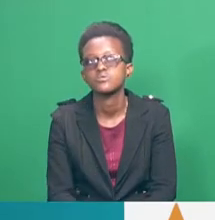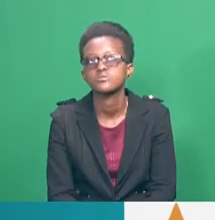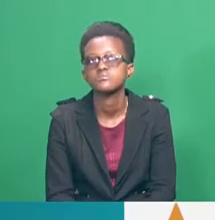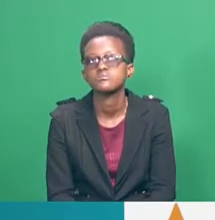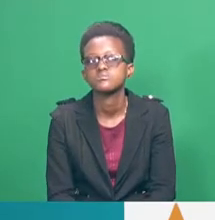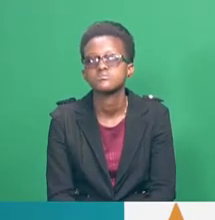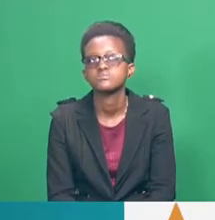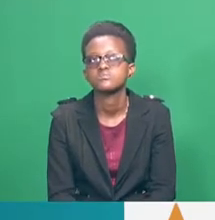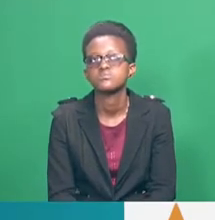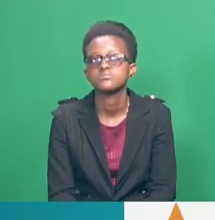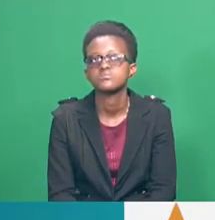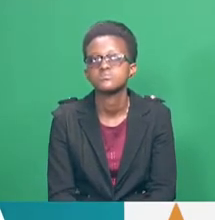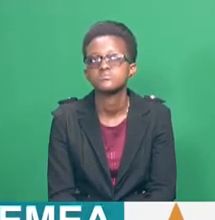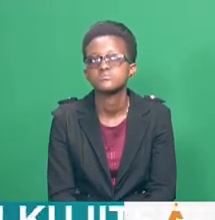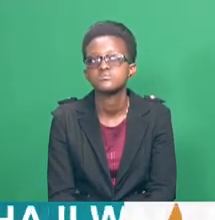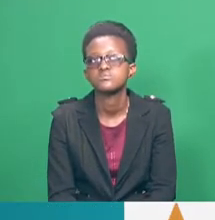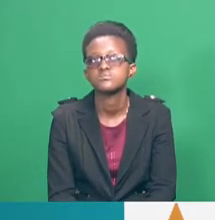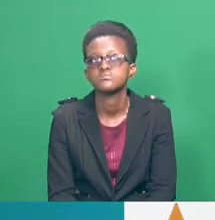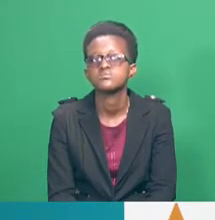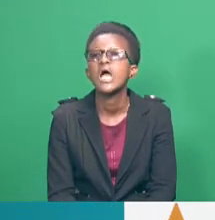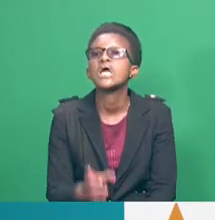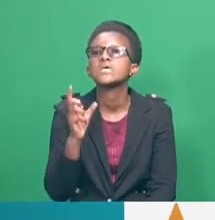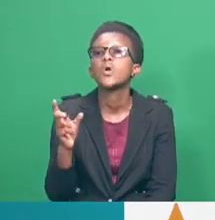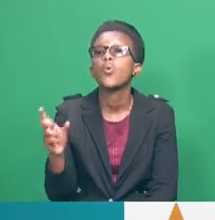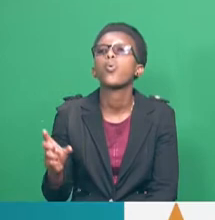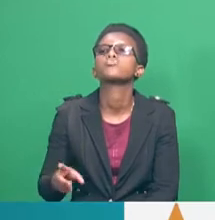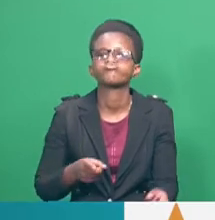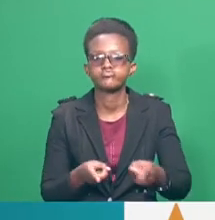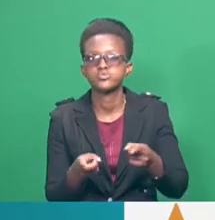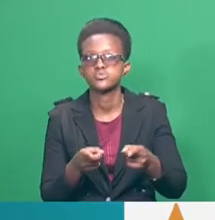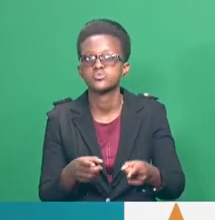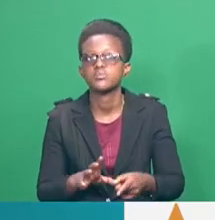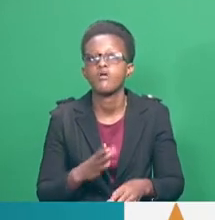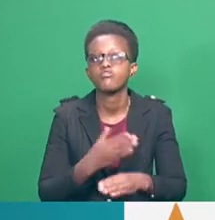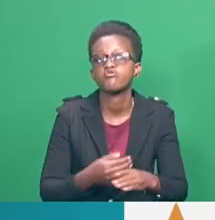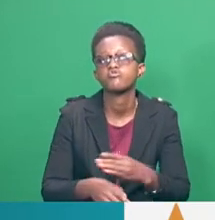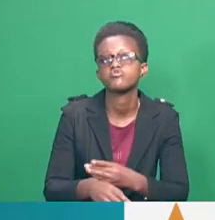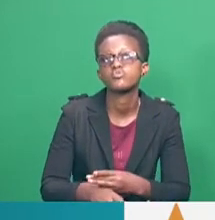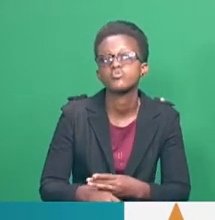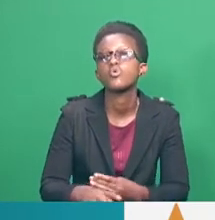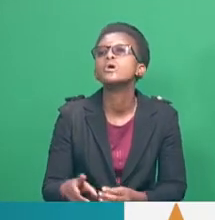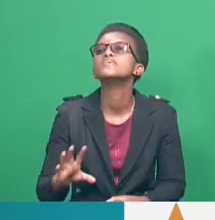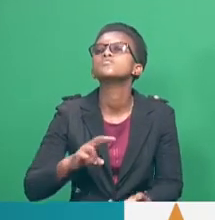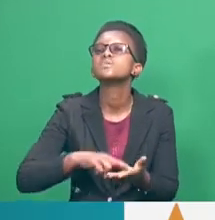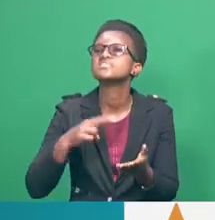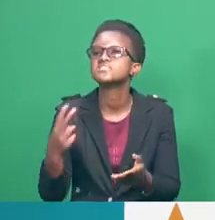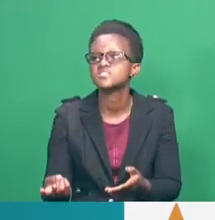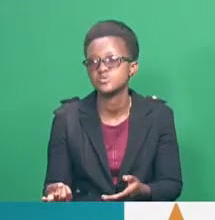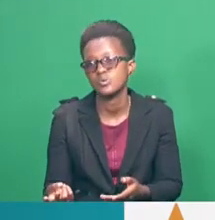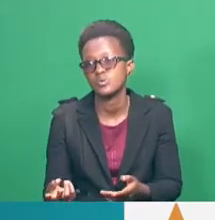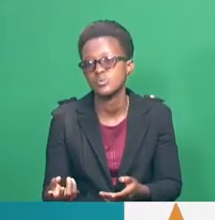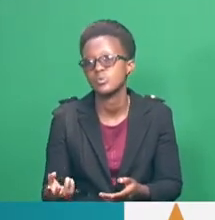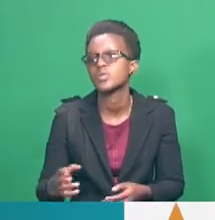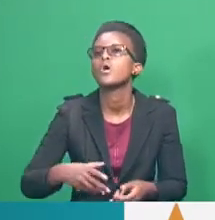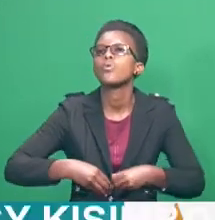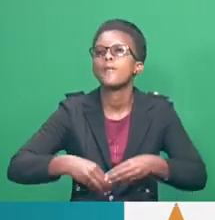ulemavu, na yote hii ni kuweza kuwaleta pamoja watu wenye ulemavu waweze kuanzia shughuli zao kulingana na